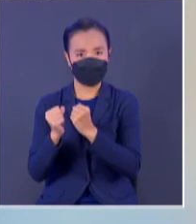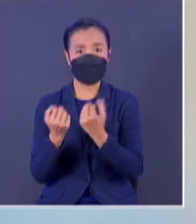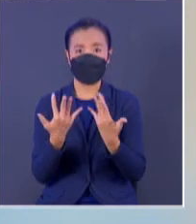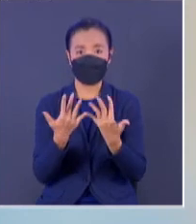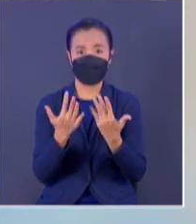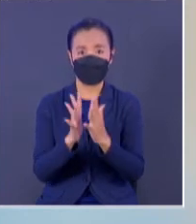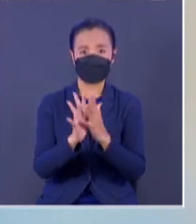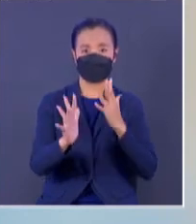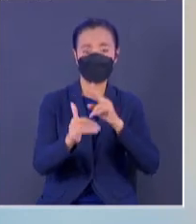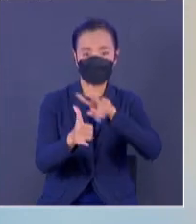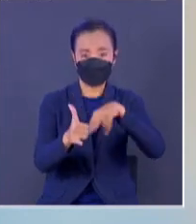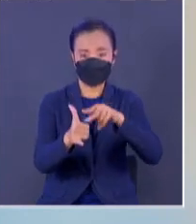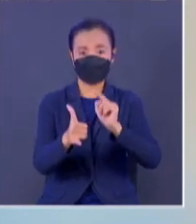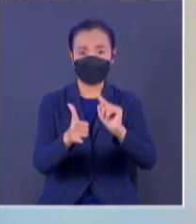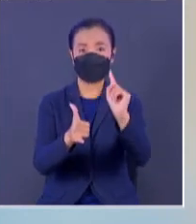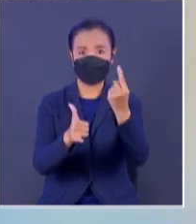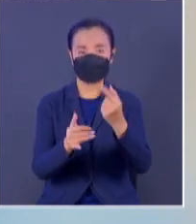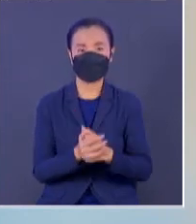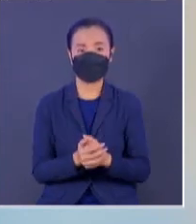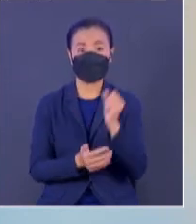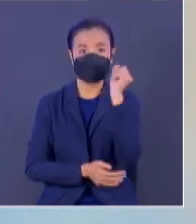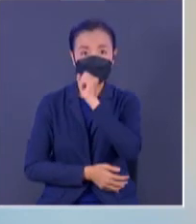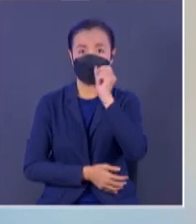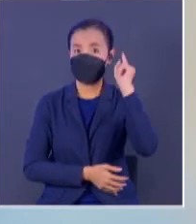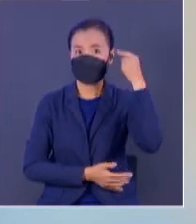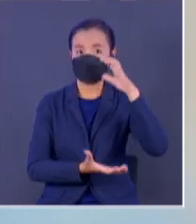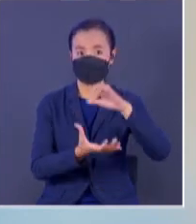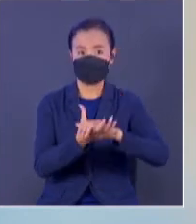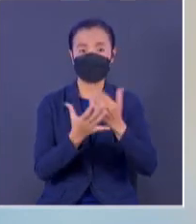ที่จะเข้ารับการตรวจอย่างเป็นทางการส่วนนักร้องหนุ่มและภรรยา